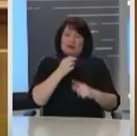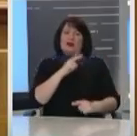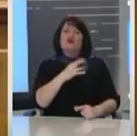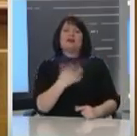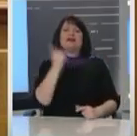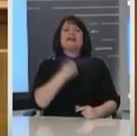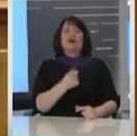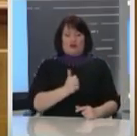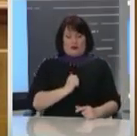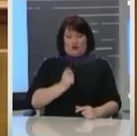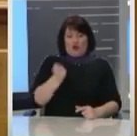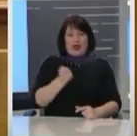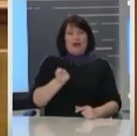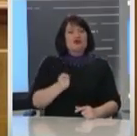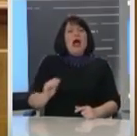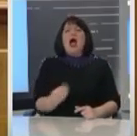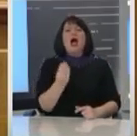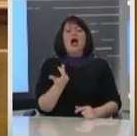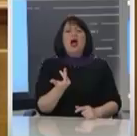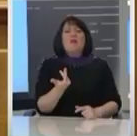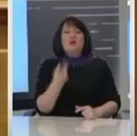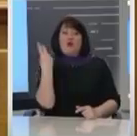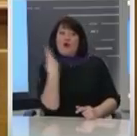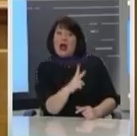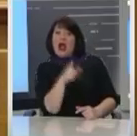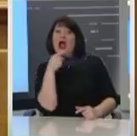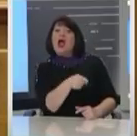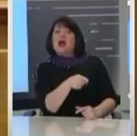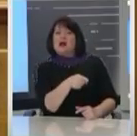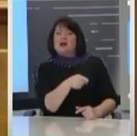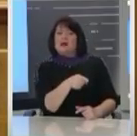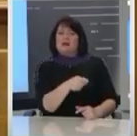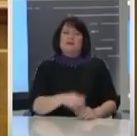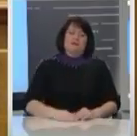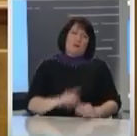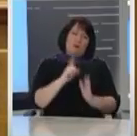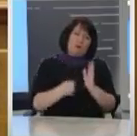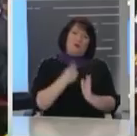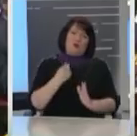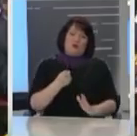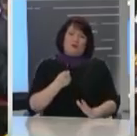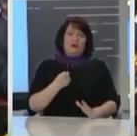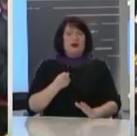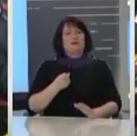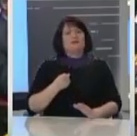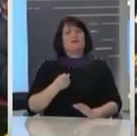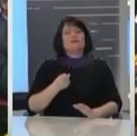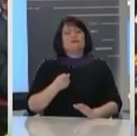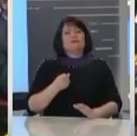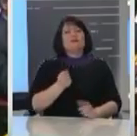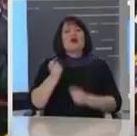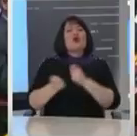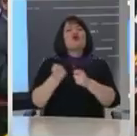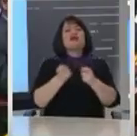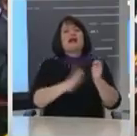ιδιωτικού χρέους δημιουργήθηκε επί των δικών σας ημερών. Και πρώτη φορά, τα χρέη